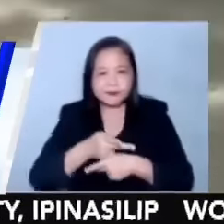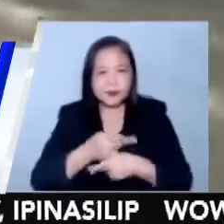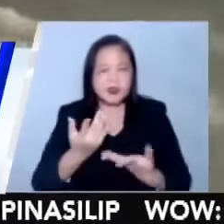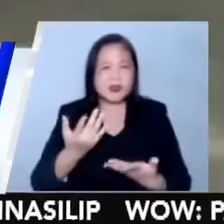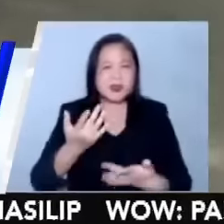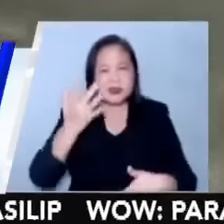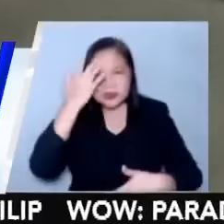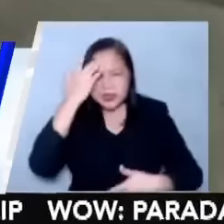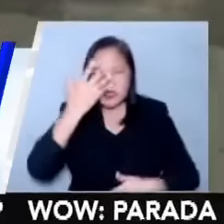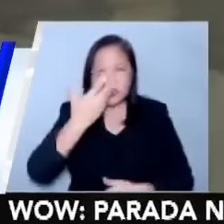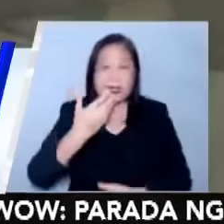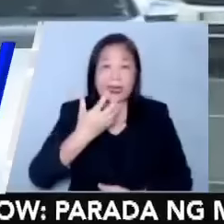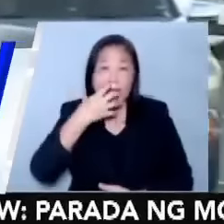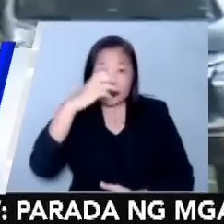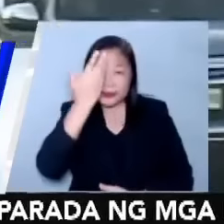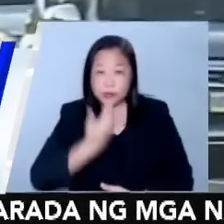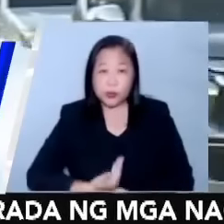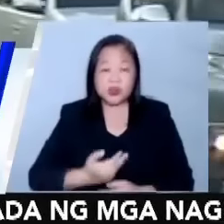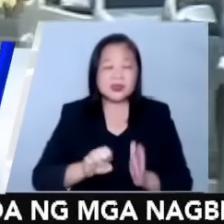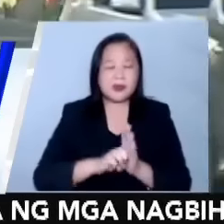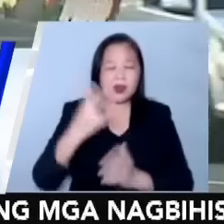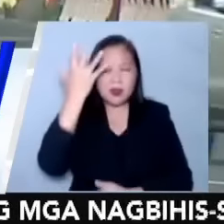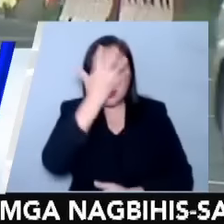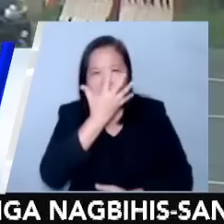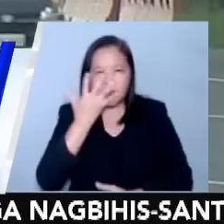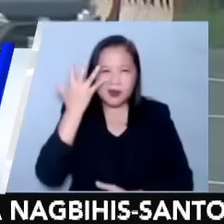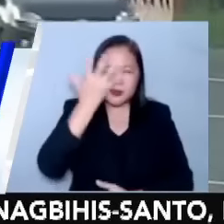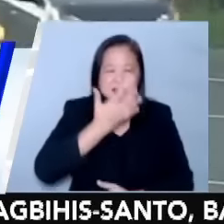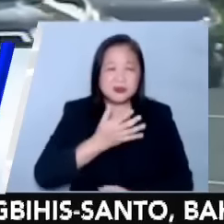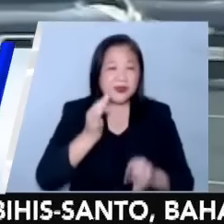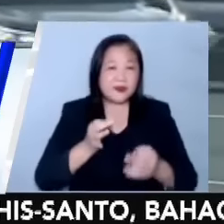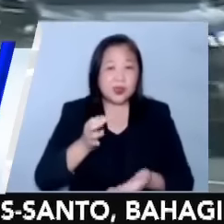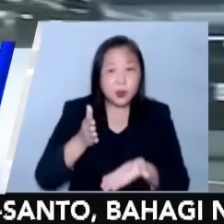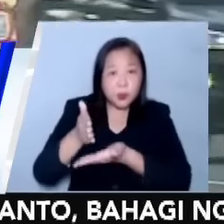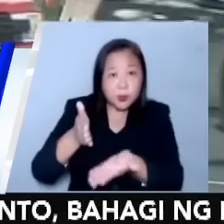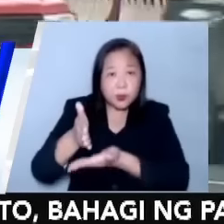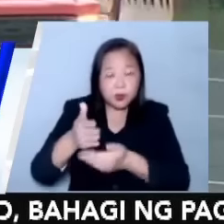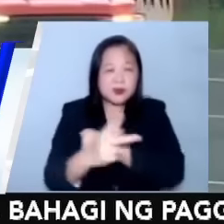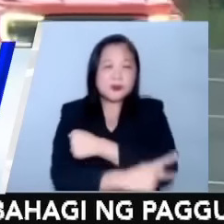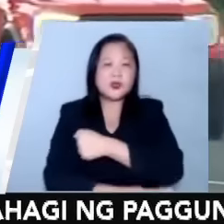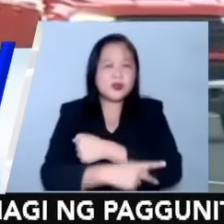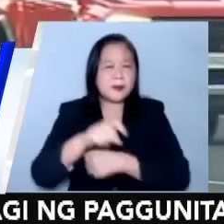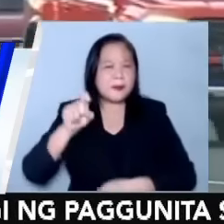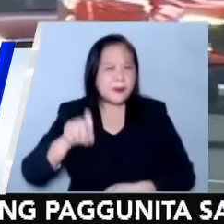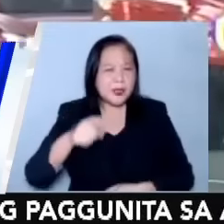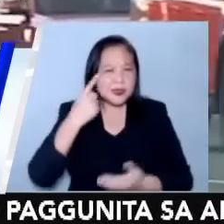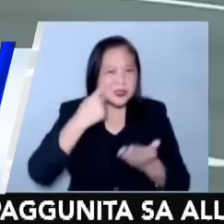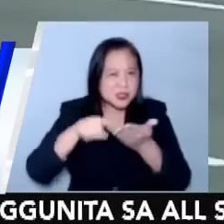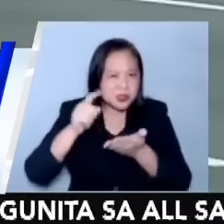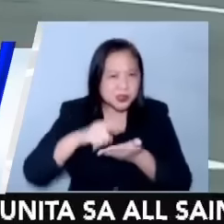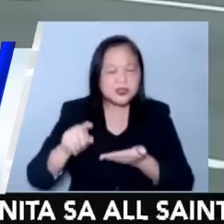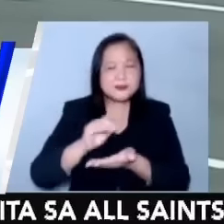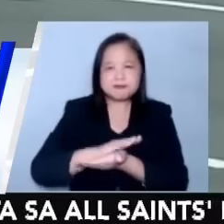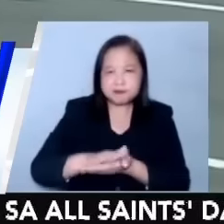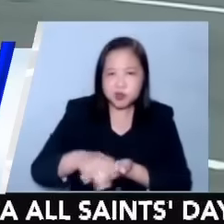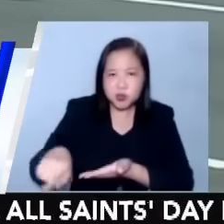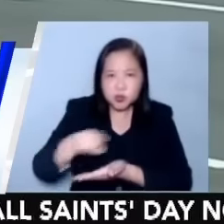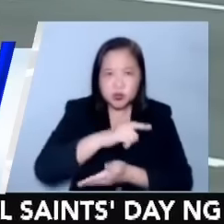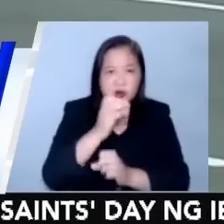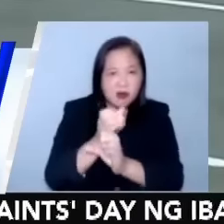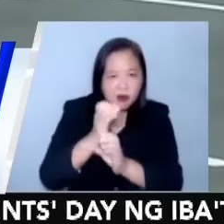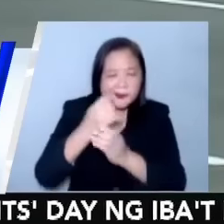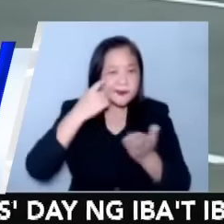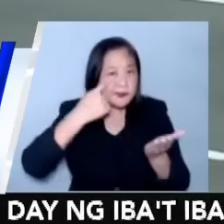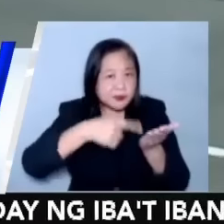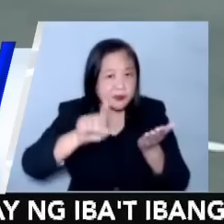stroke gaya ng pagkahilo. Kung babiyahe naman pa probinsya, tiyaking munang maayos ang lagay ng inyong sasakyan at